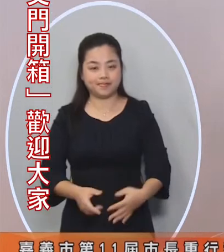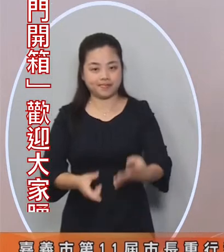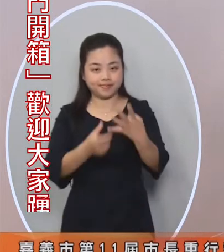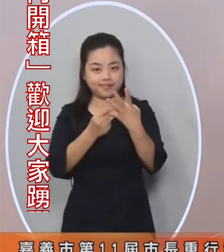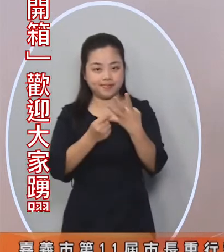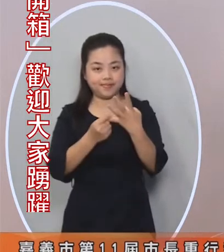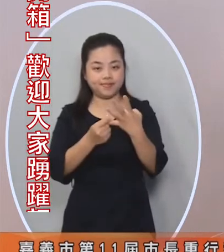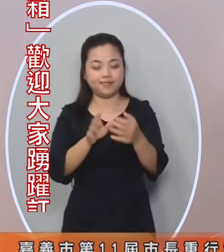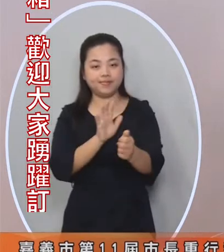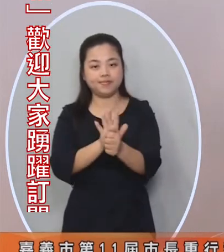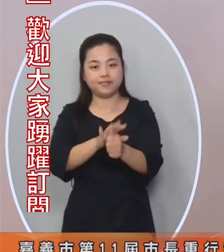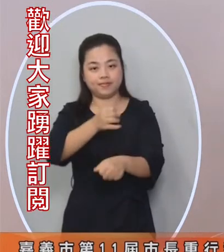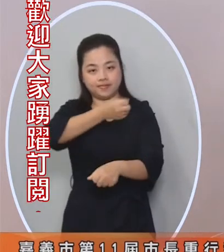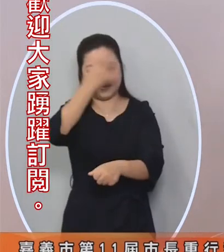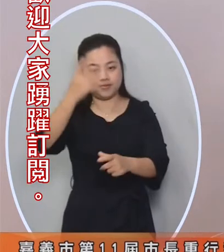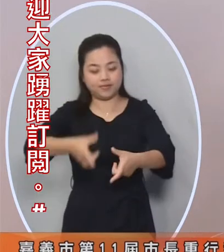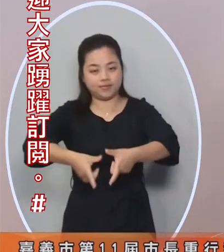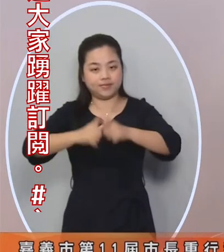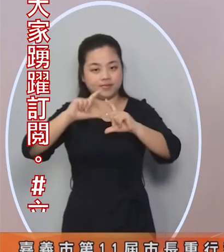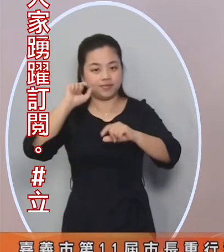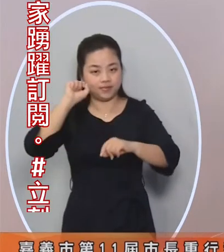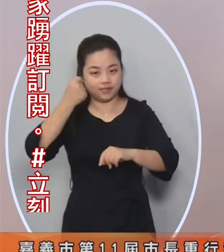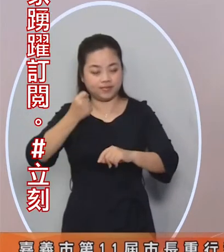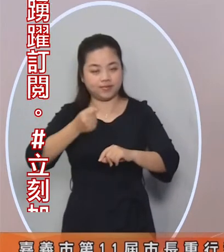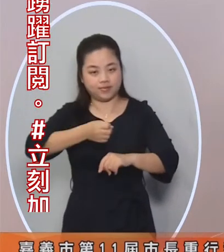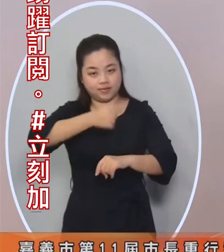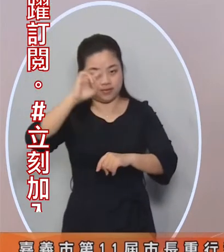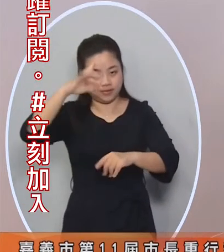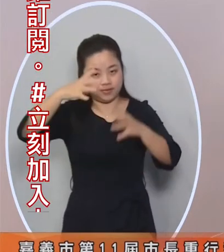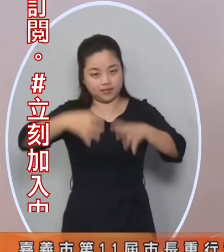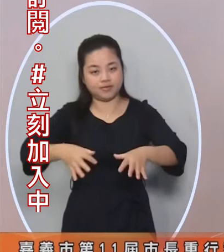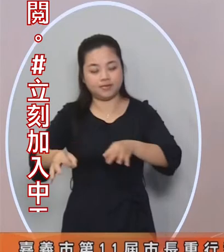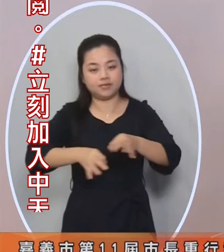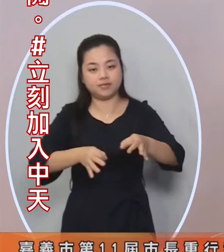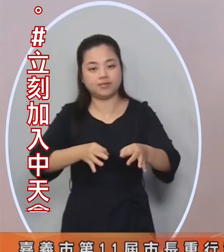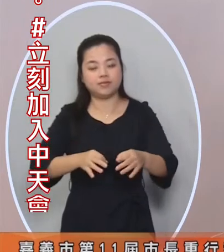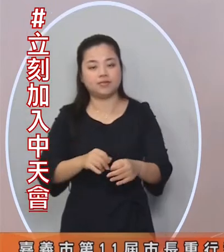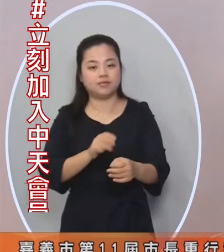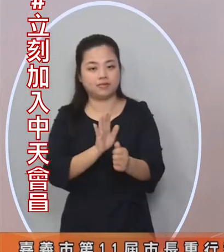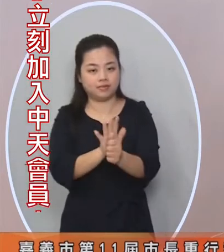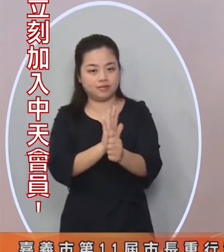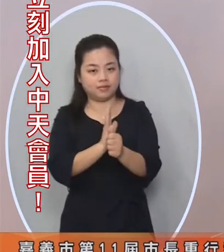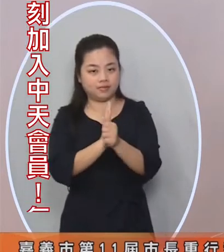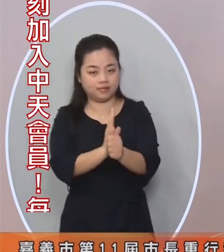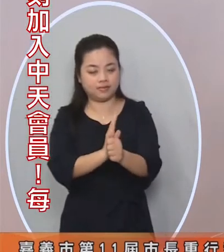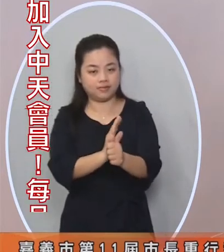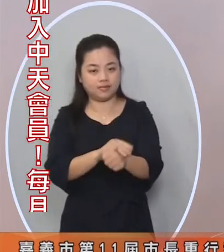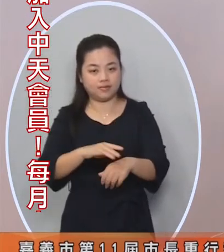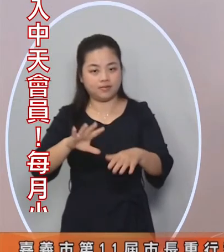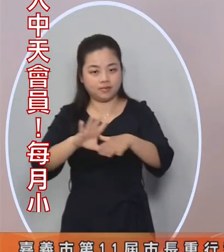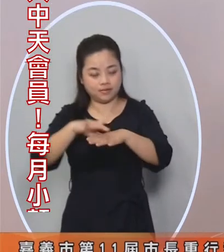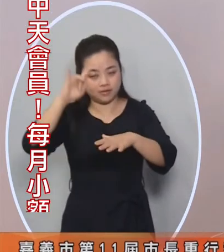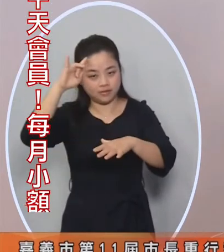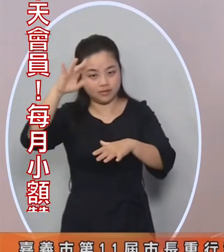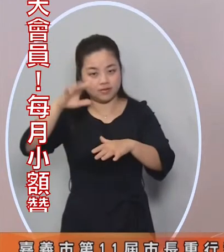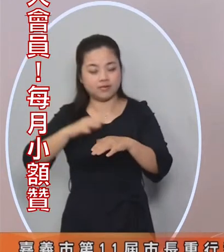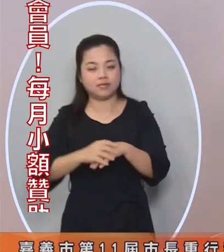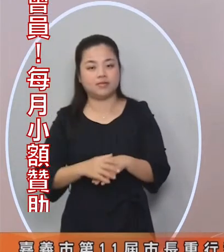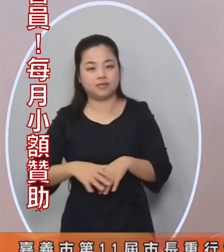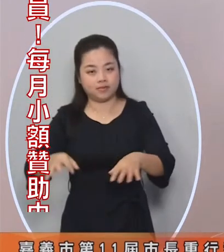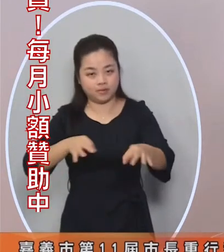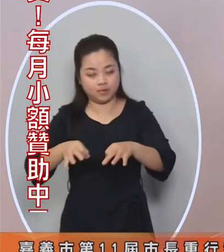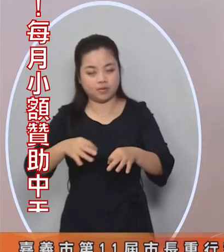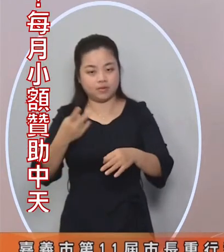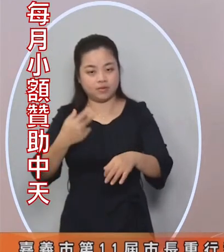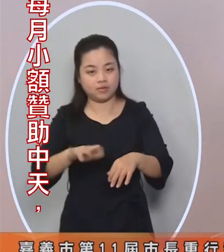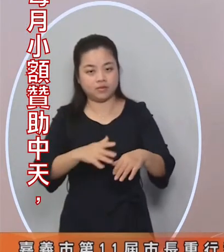四、协助青年返乡创业，辅导发展文创产业，并邀请网络媒体及科